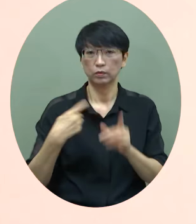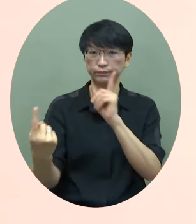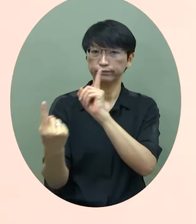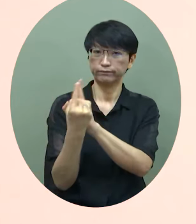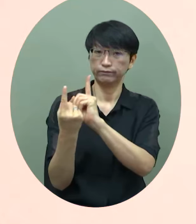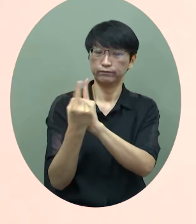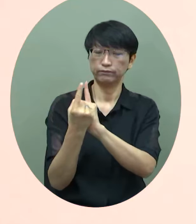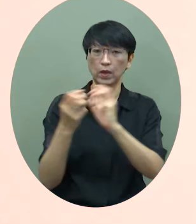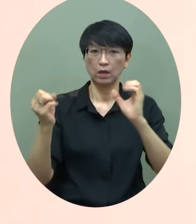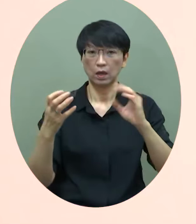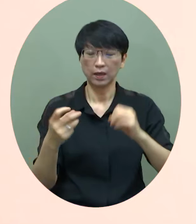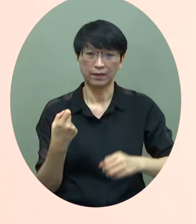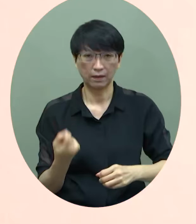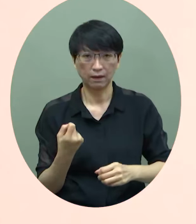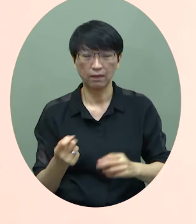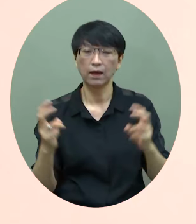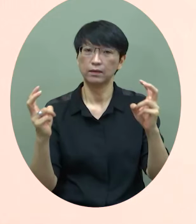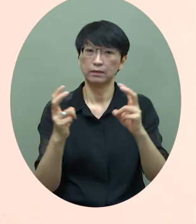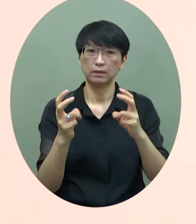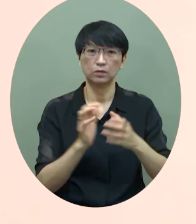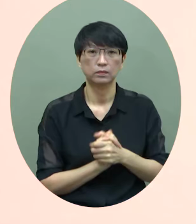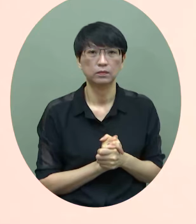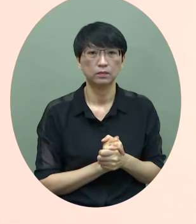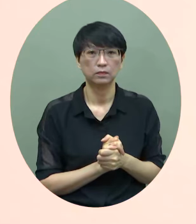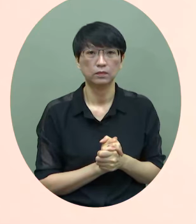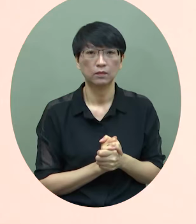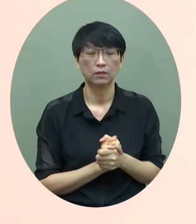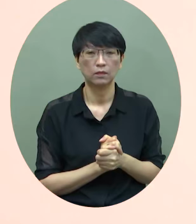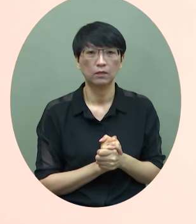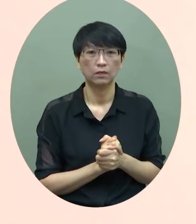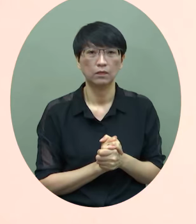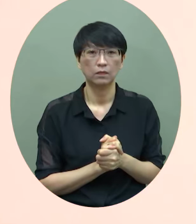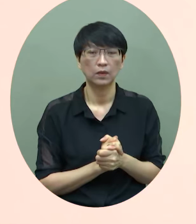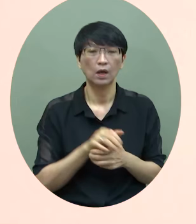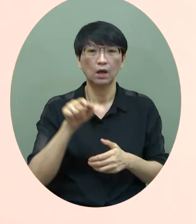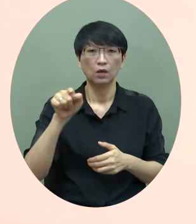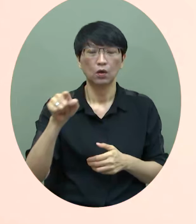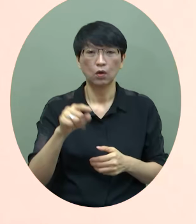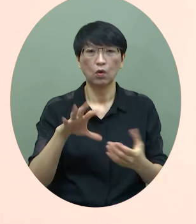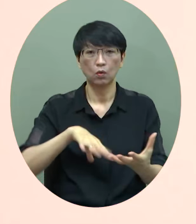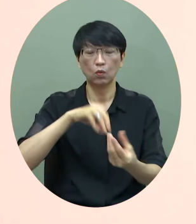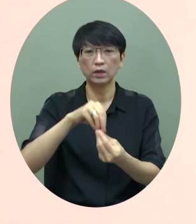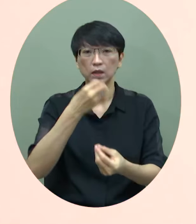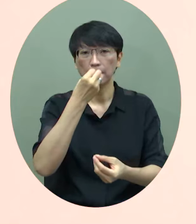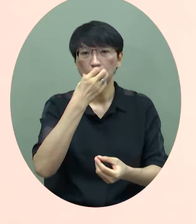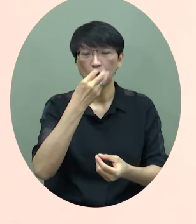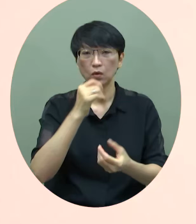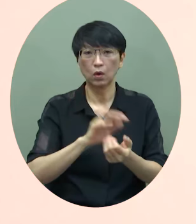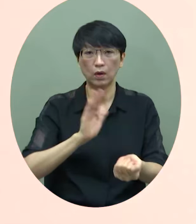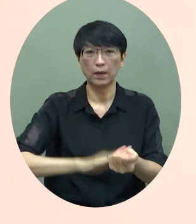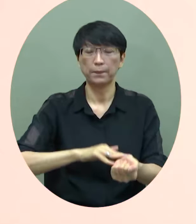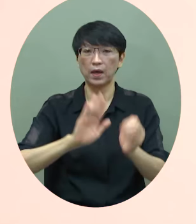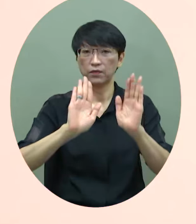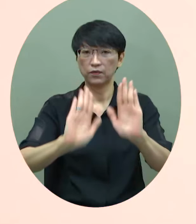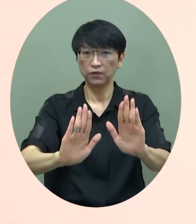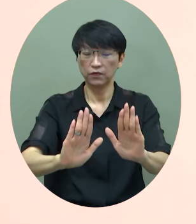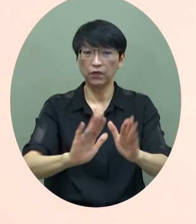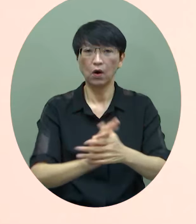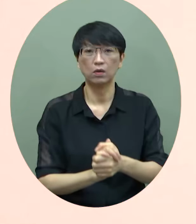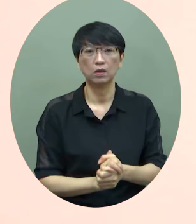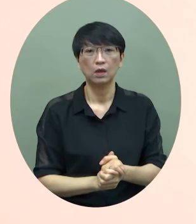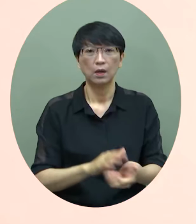的回眠當然他關心香港的疫情要我們繼續做好防疫的工作因為